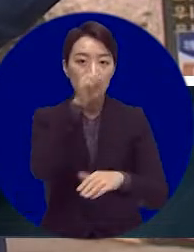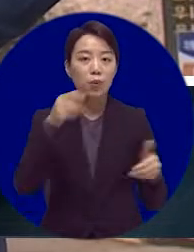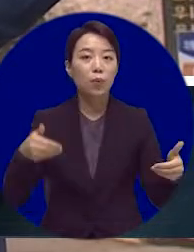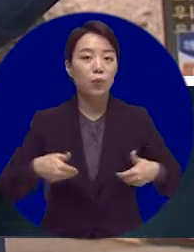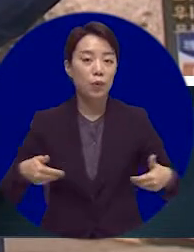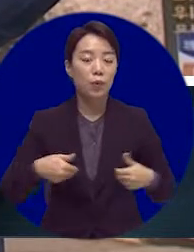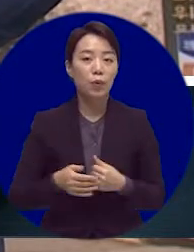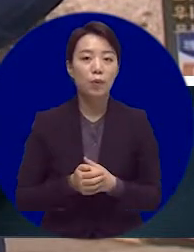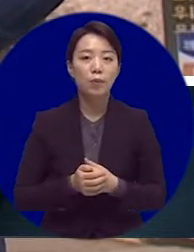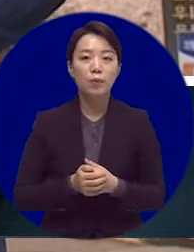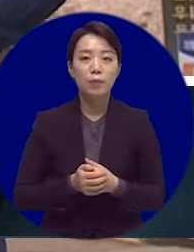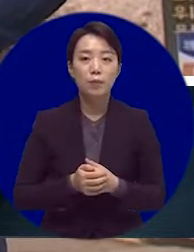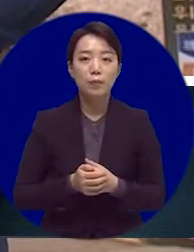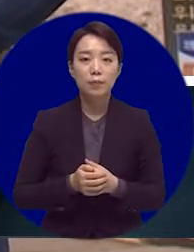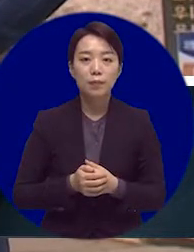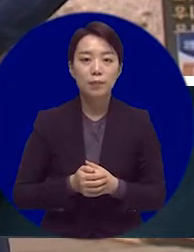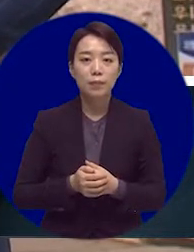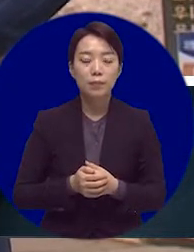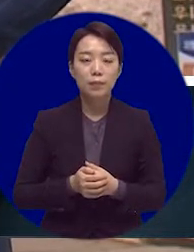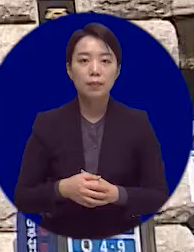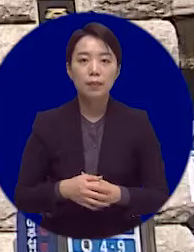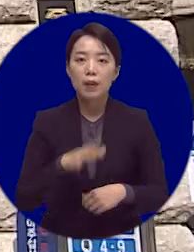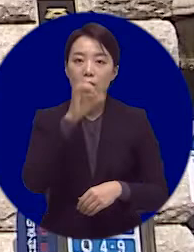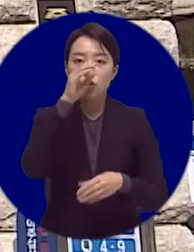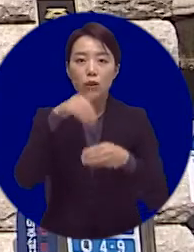하는데요. 관련 내용 자세히 알아봅니다.